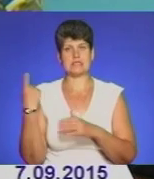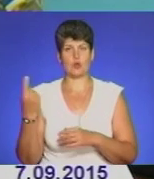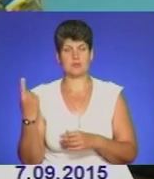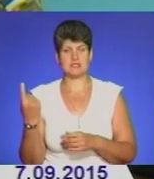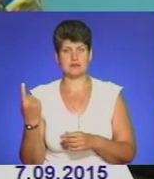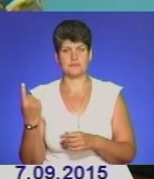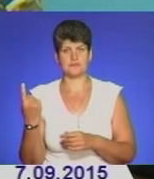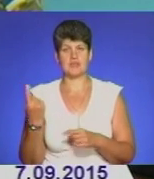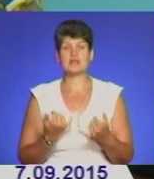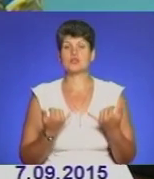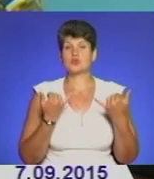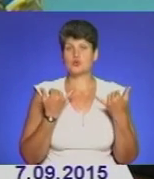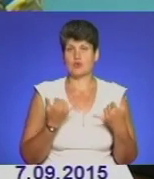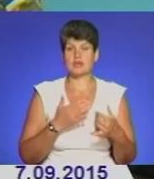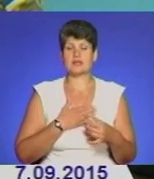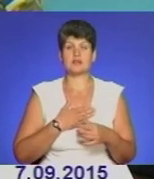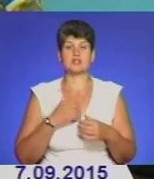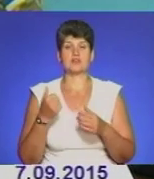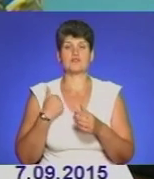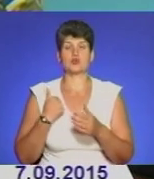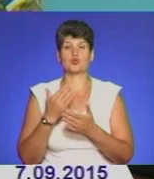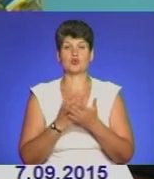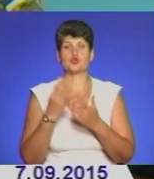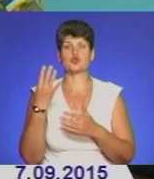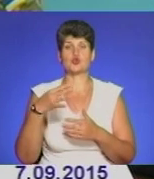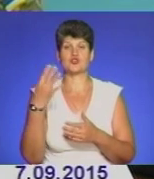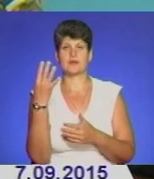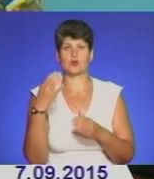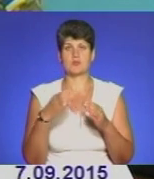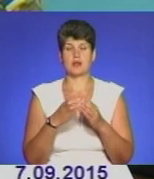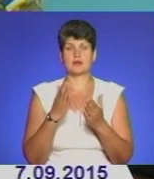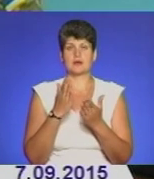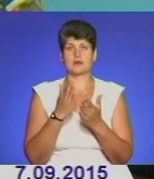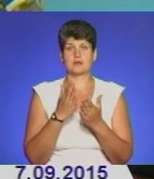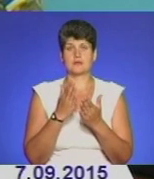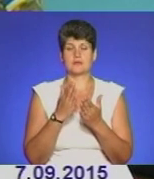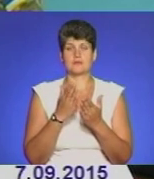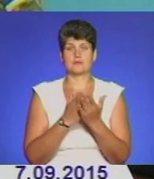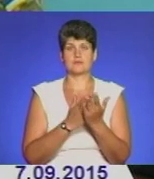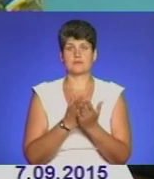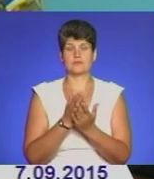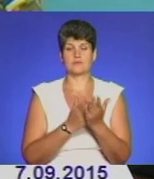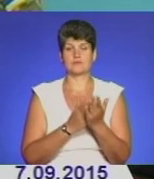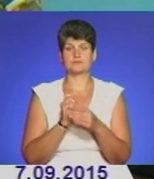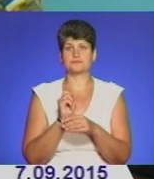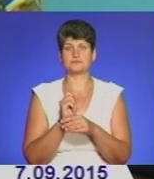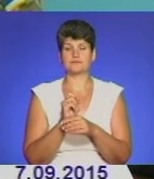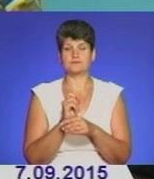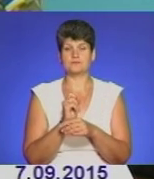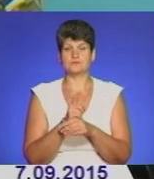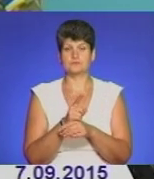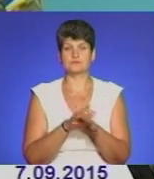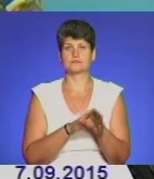областях. Від сьогодні наші військовослужбовці 44-ї бригади несуть бойові завдання, починаючи